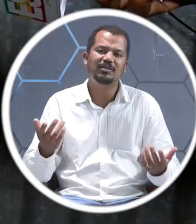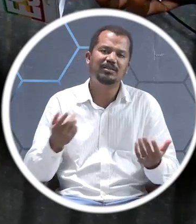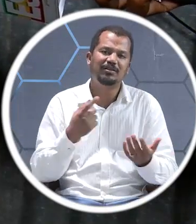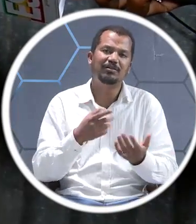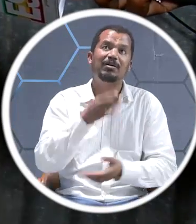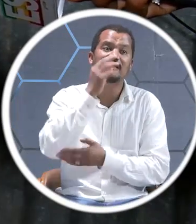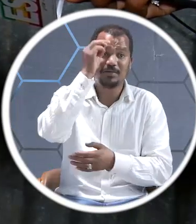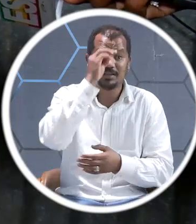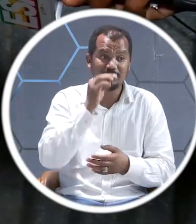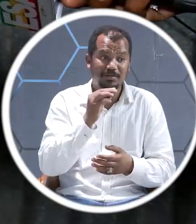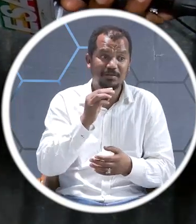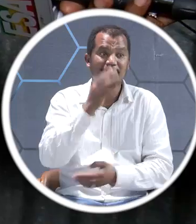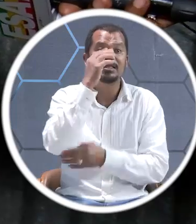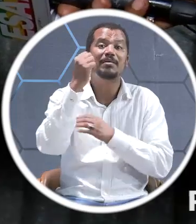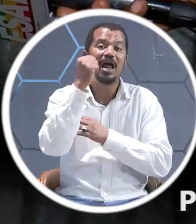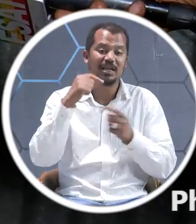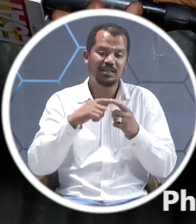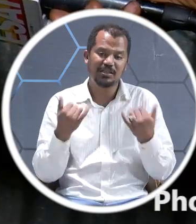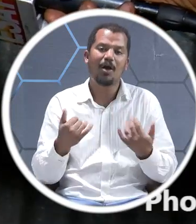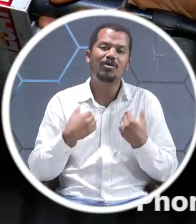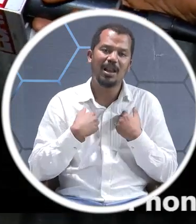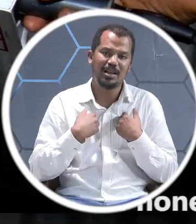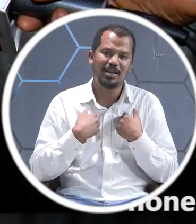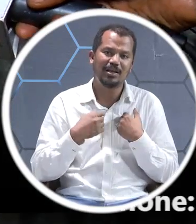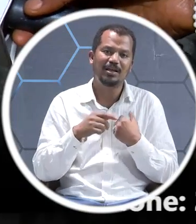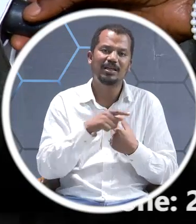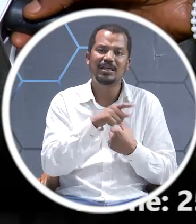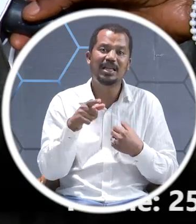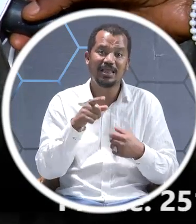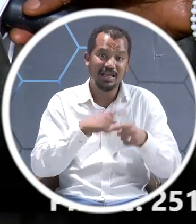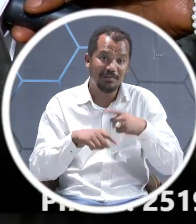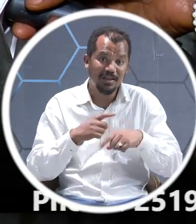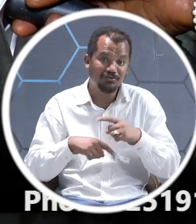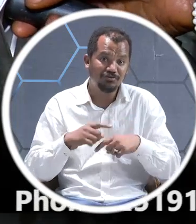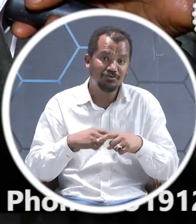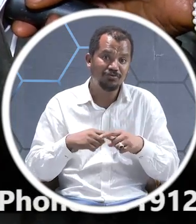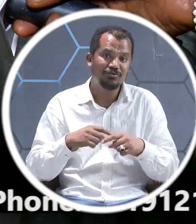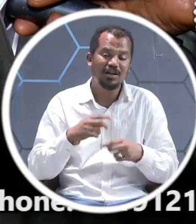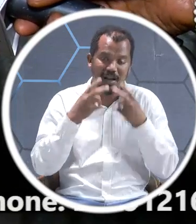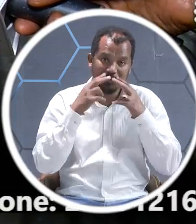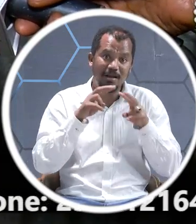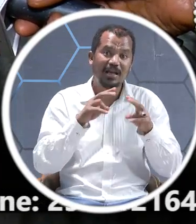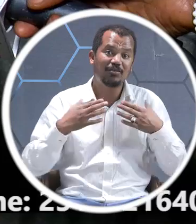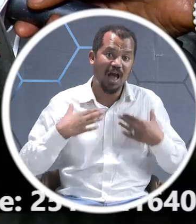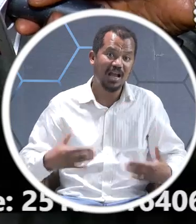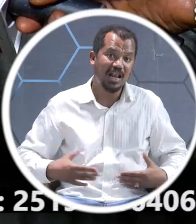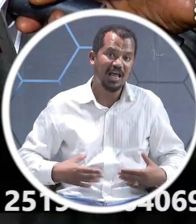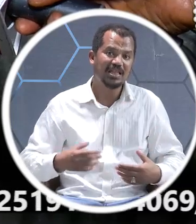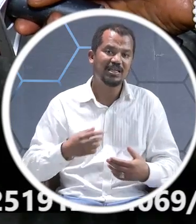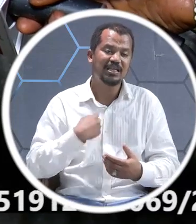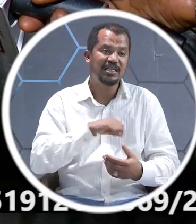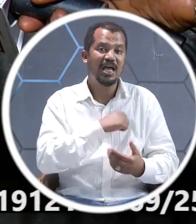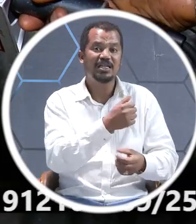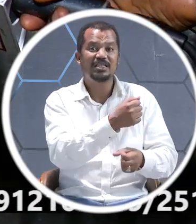انگری بزیا بر تف بزیا لایل اسکون آلن انگری انداون نان تگه باتاچیو دم مکه تو اکالات